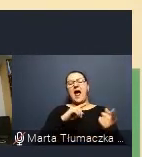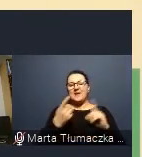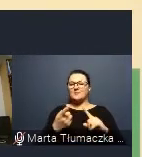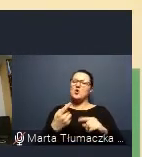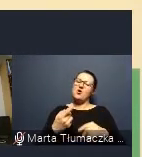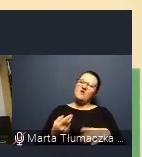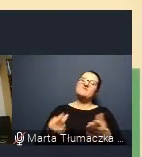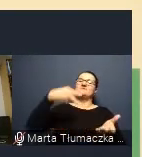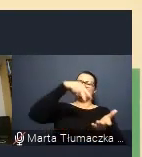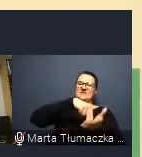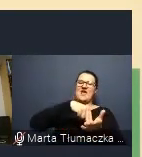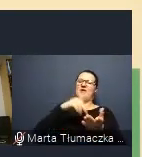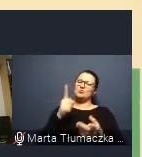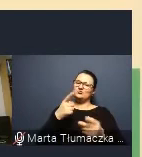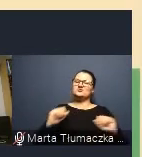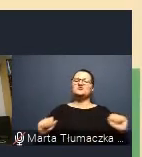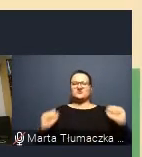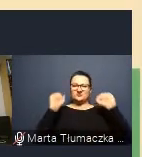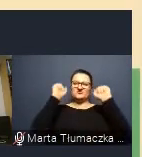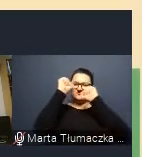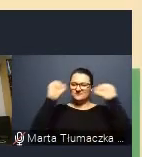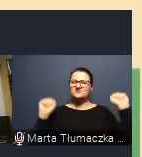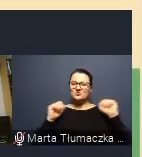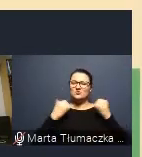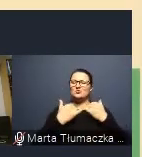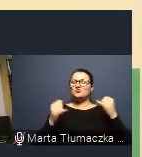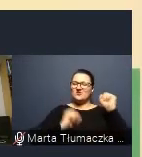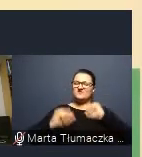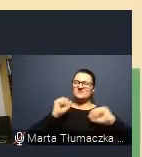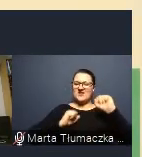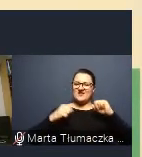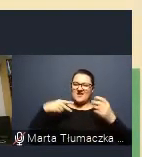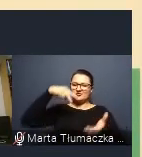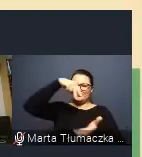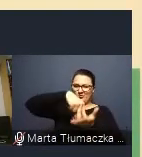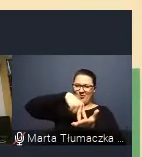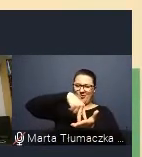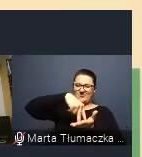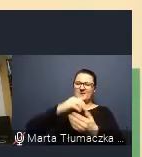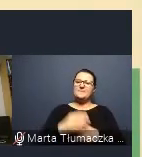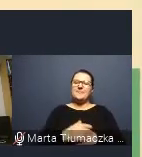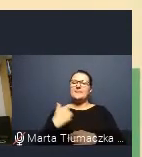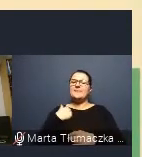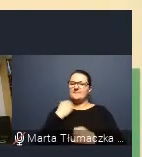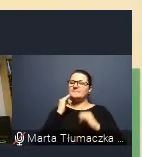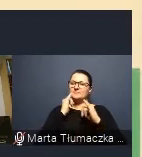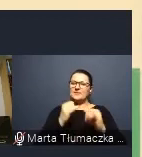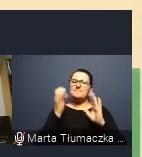komputera i trzeba było takie sztuczki robić na stojąco. Ja tutaj dla Państwa będę miała w Pinterestie